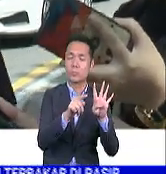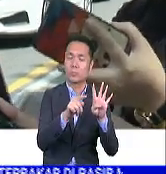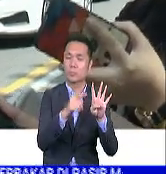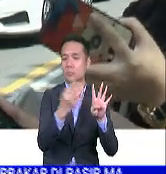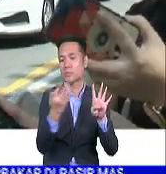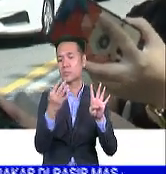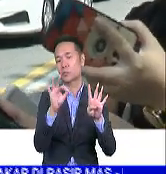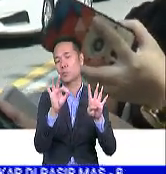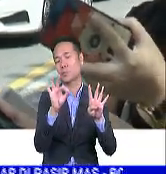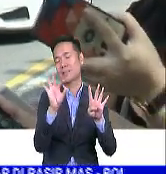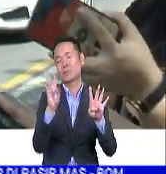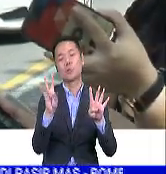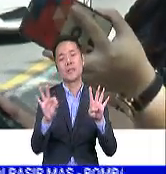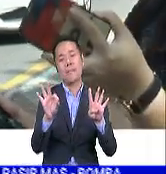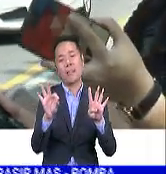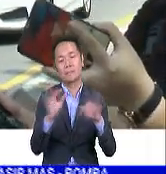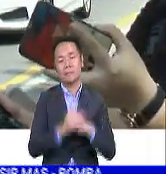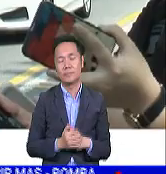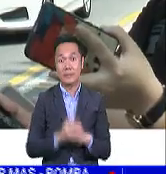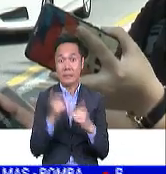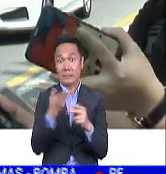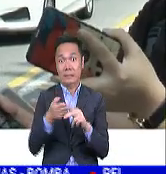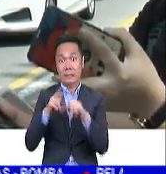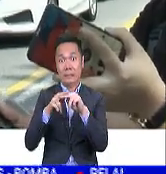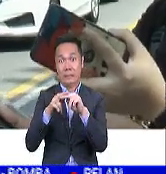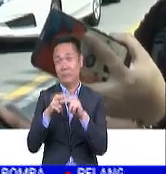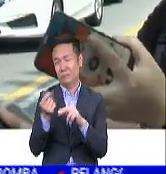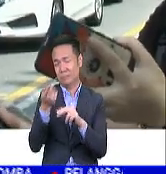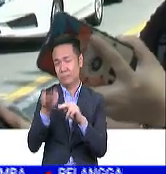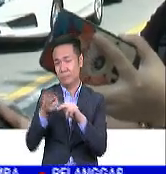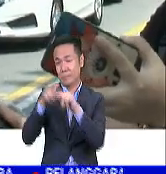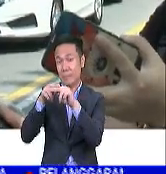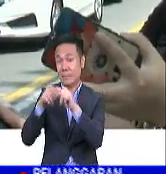4,279 saman. Dan ini meningkat sebanyak 366 saman dibandingkan dengan